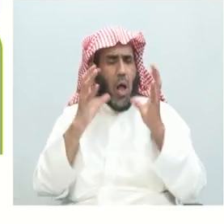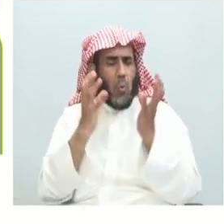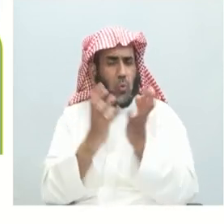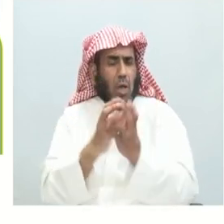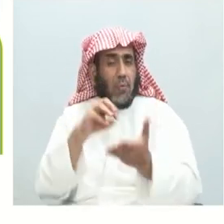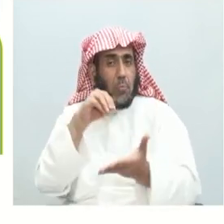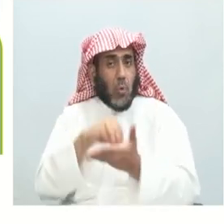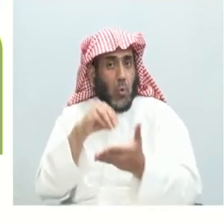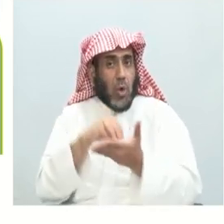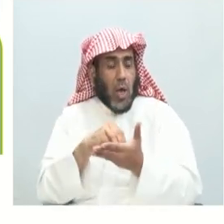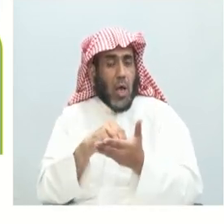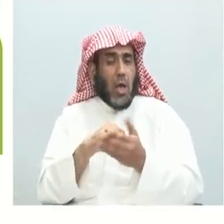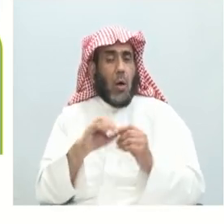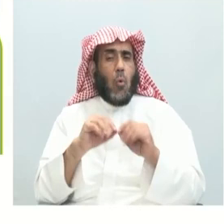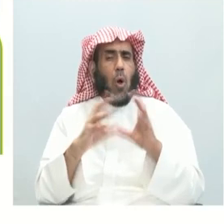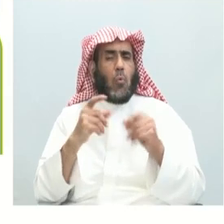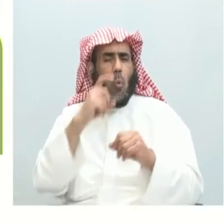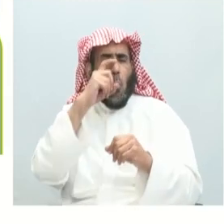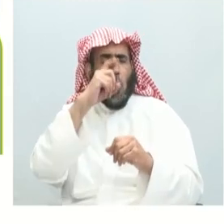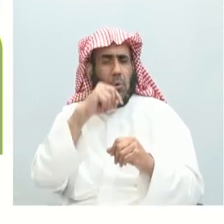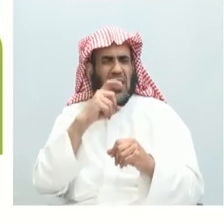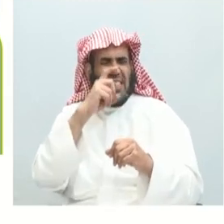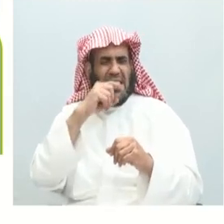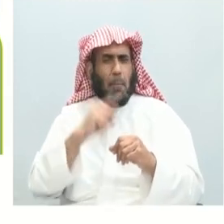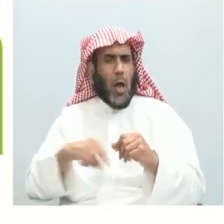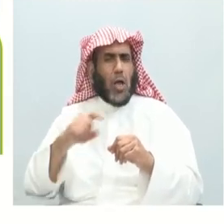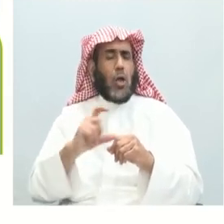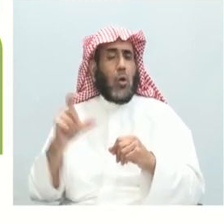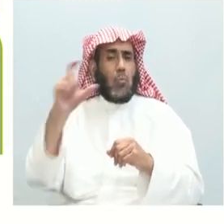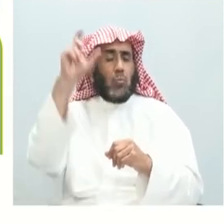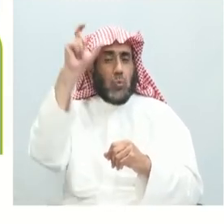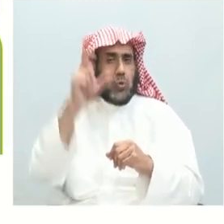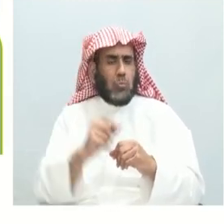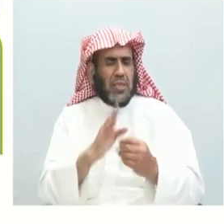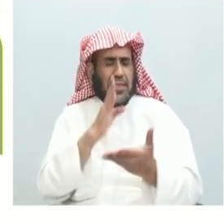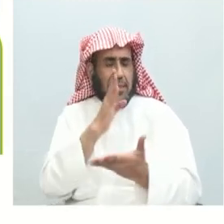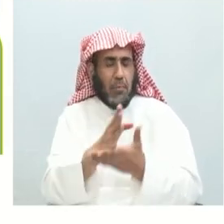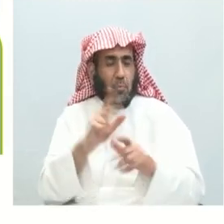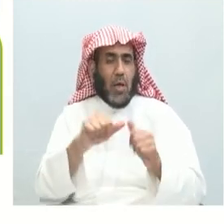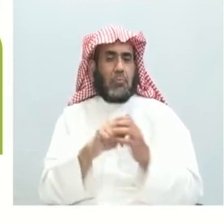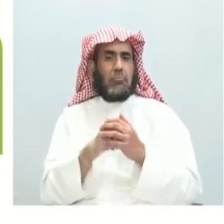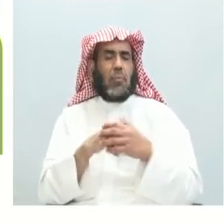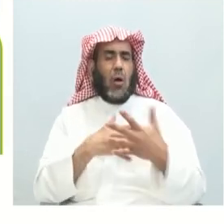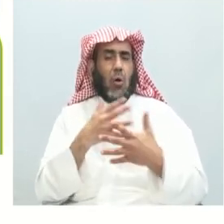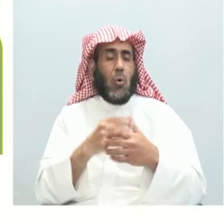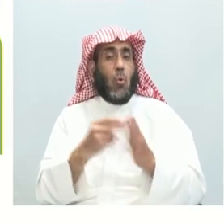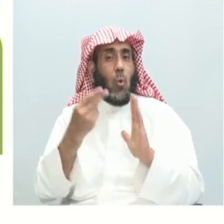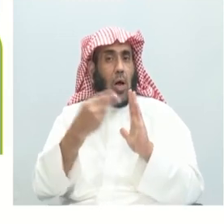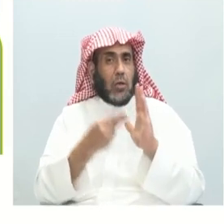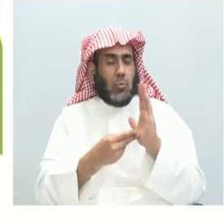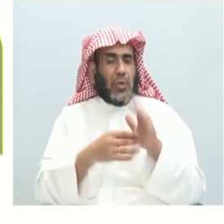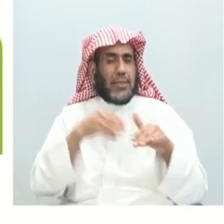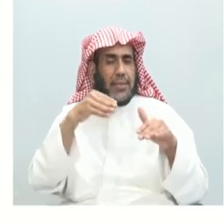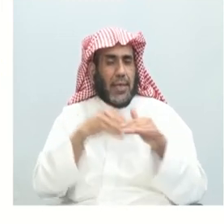المذكوره اعظم الواجبات التي ينبغي للمسلم الالتزام بها واكتبها